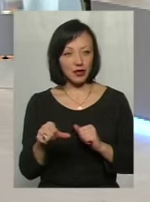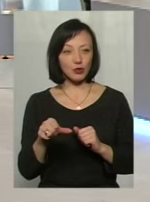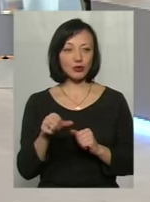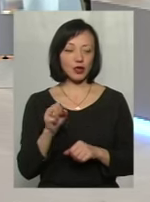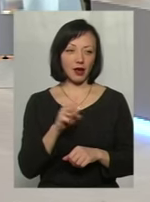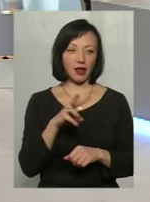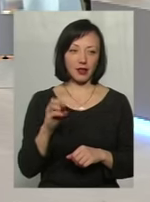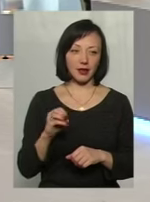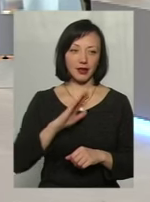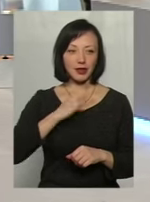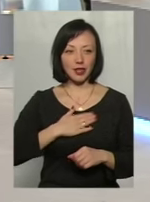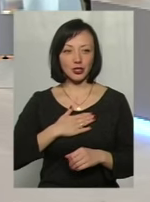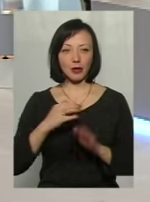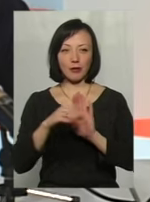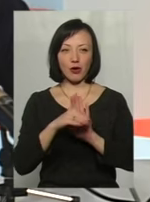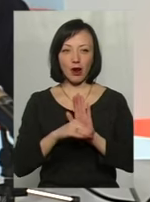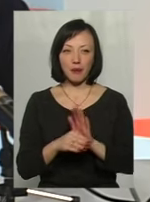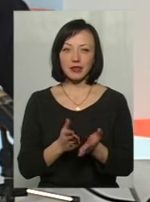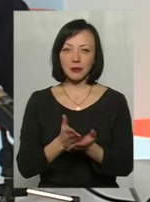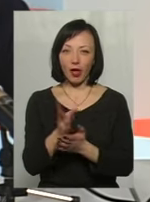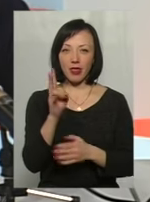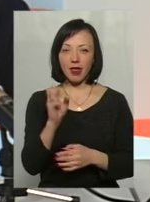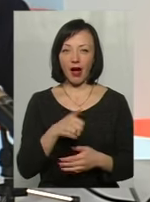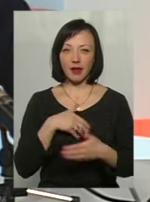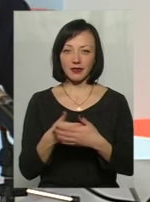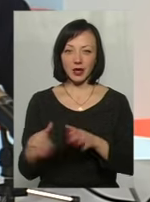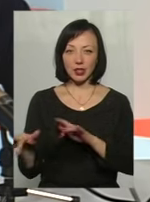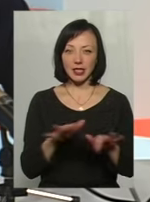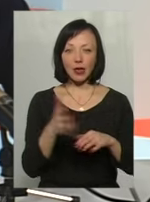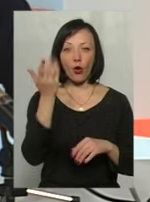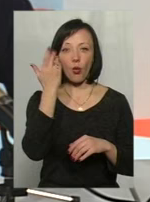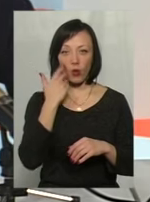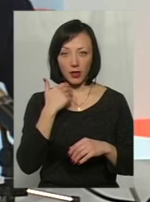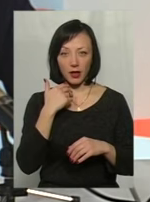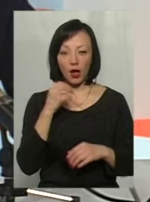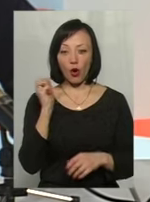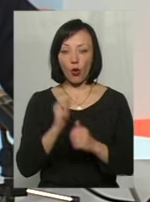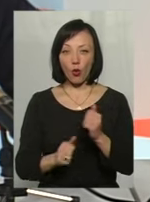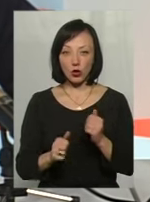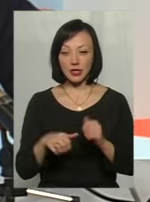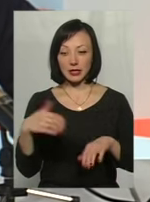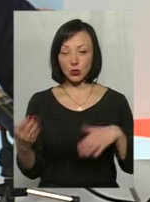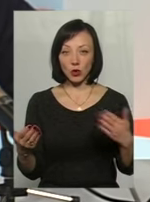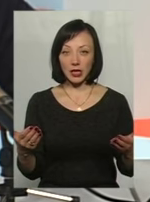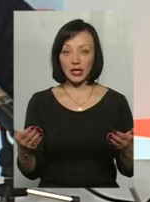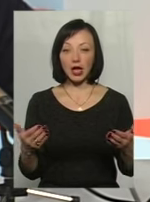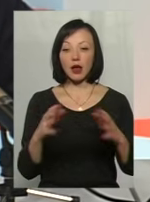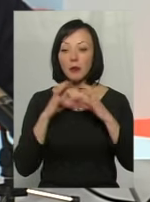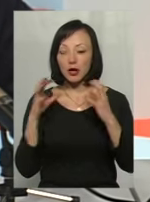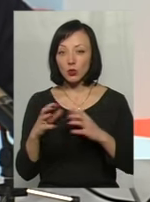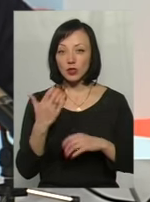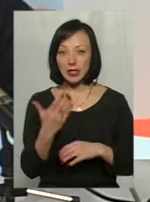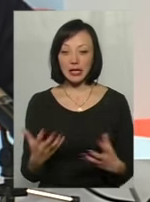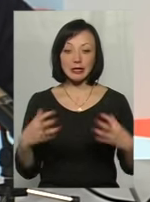Ось наша програма спрямована на активізацію ось таких ось дій. І коли кожна із сторін піклується і розуміє, що це